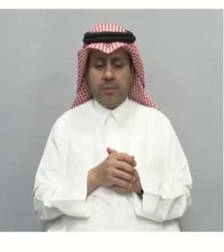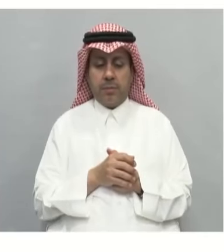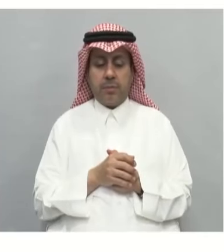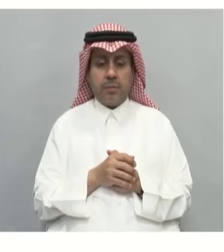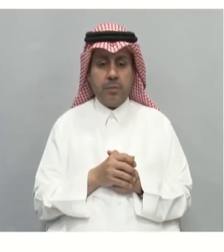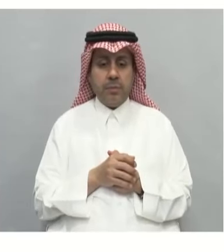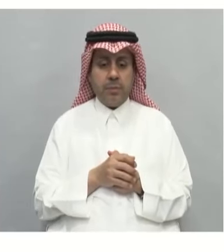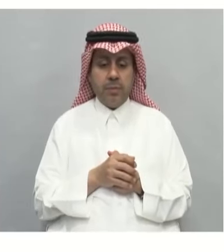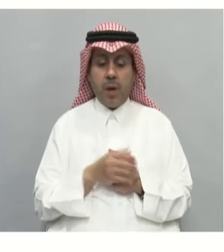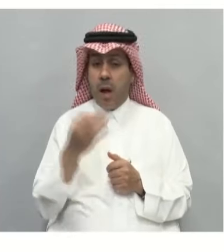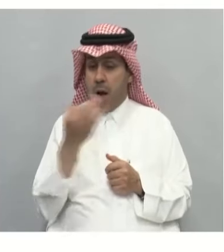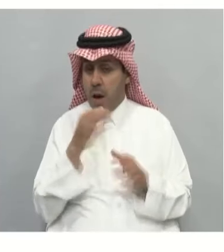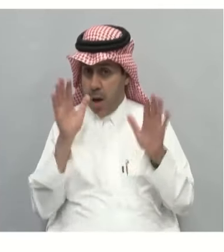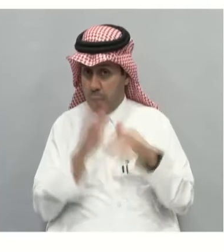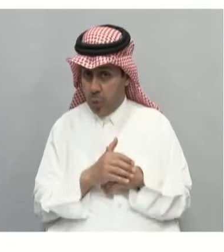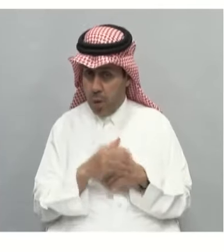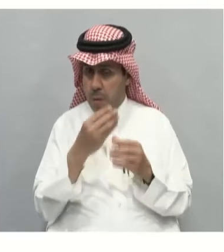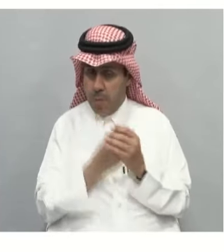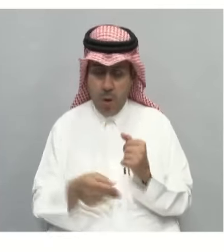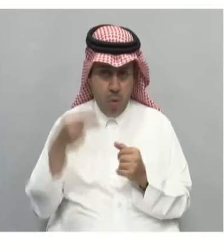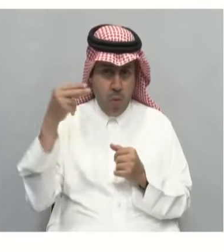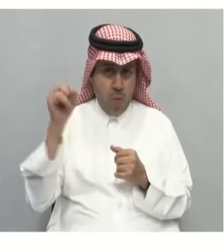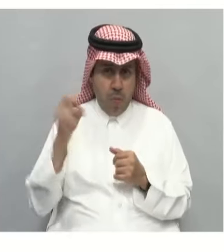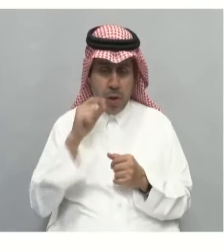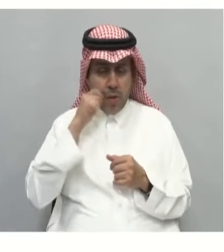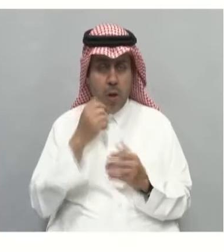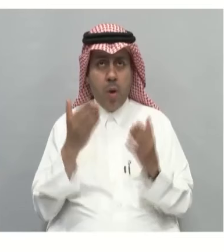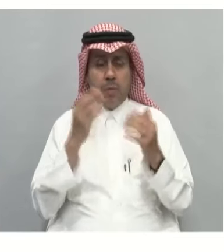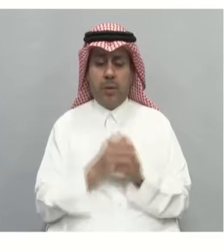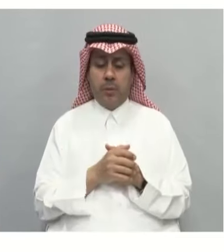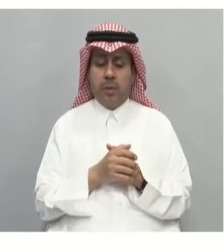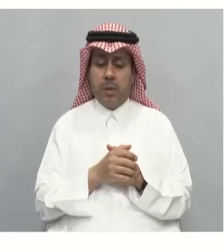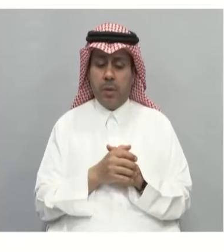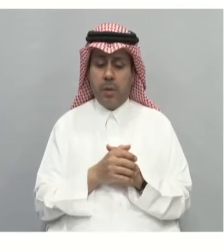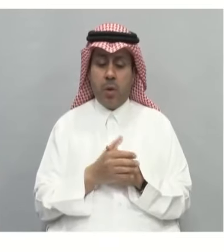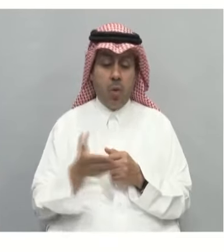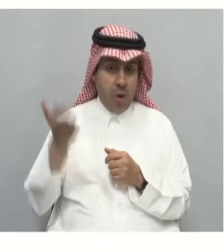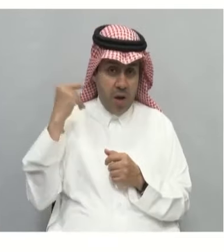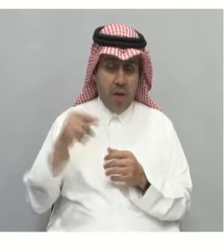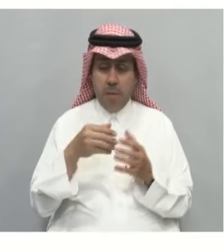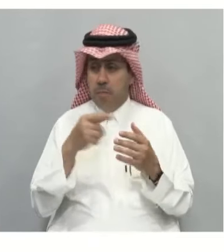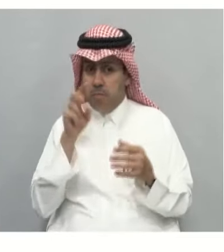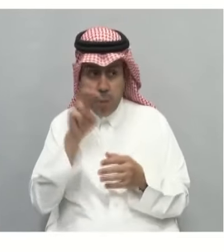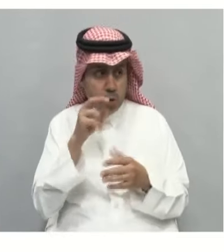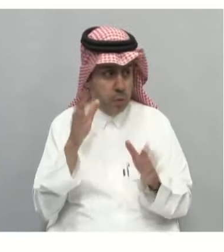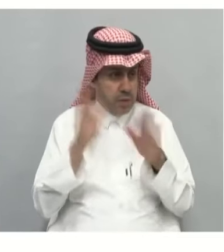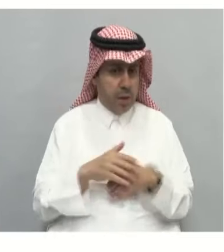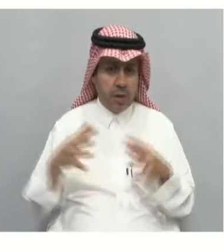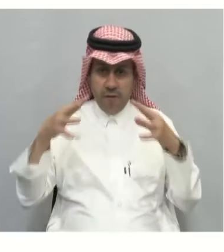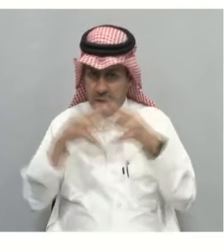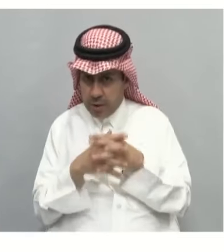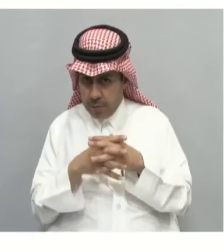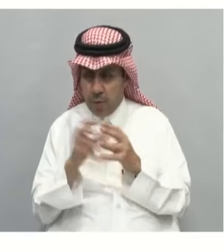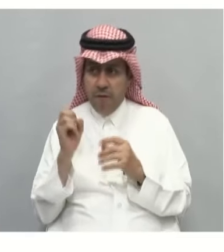صلاه الفجر قال عبد الله بن عمر رضي الله عنهما كنا اذا فقدنا الرجل في صلاه العشاء